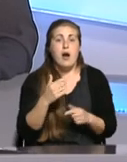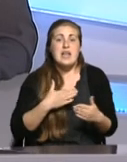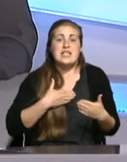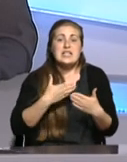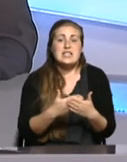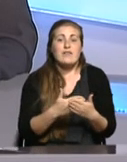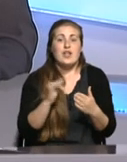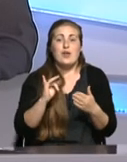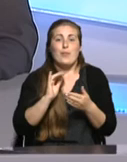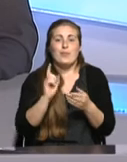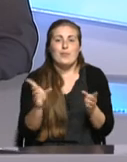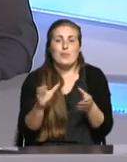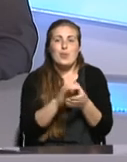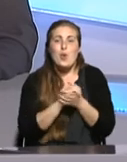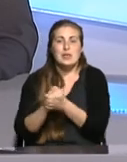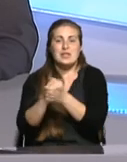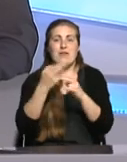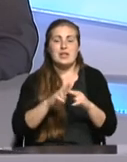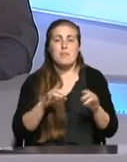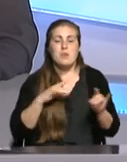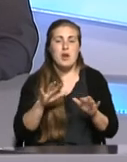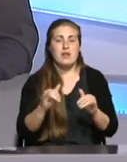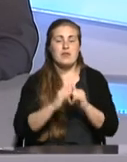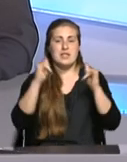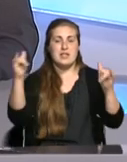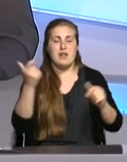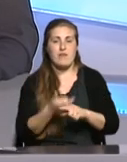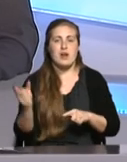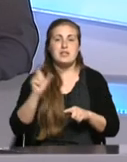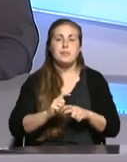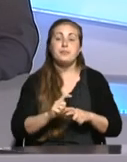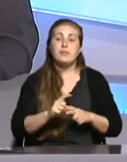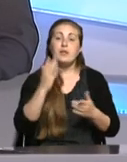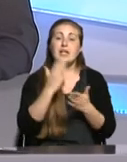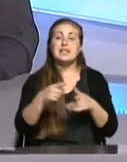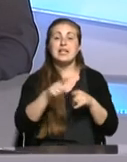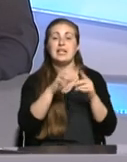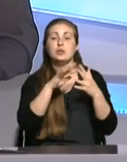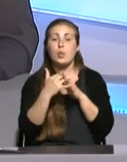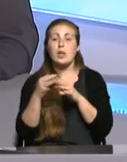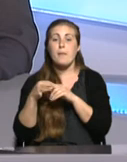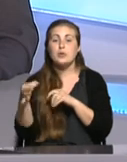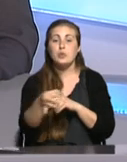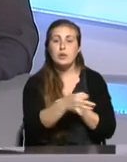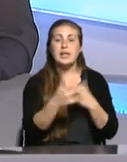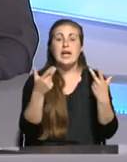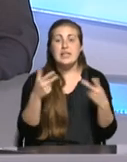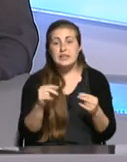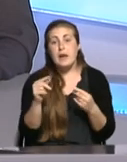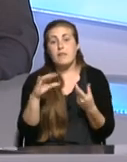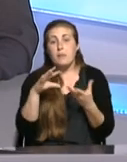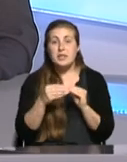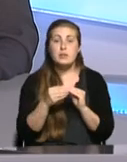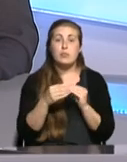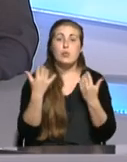и плотность этих мероприятий возросла в разы вот есть такие села поселке где в принципе уже не